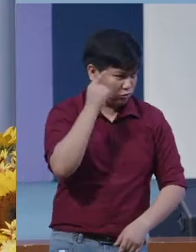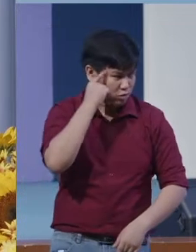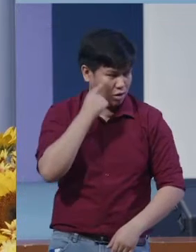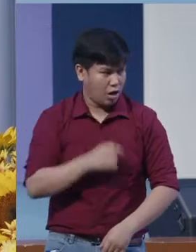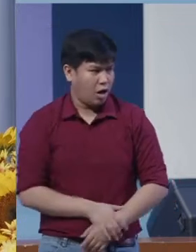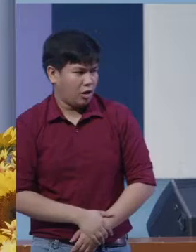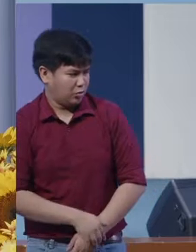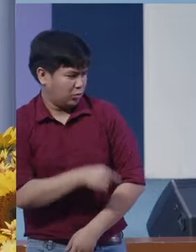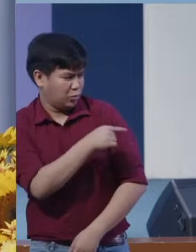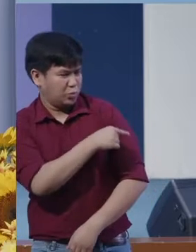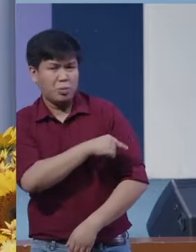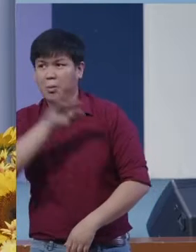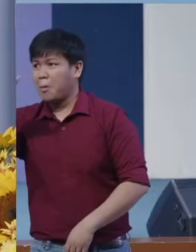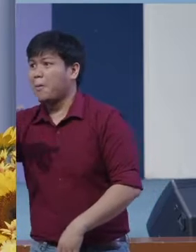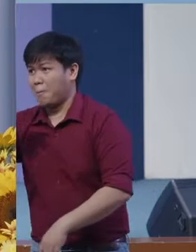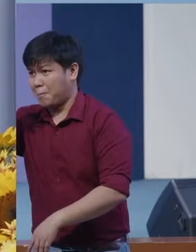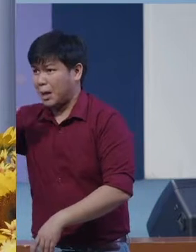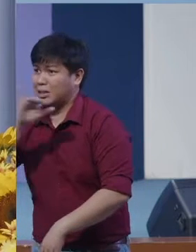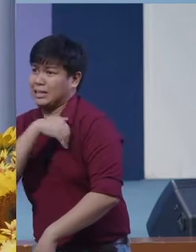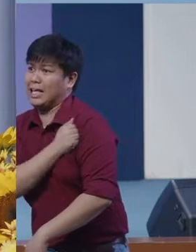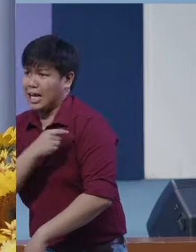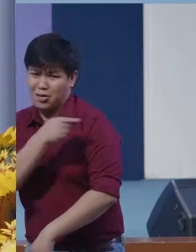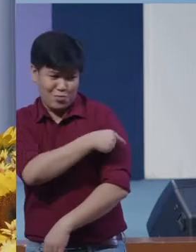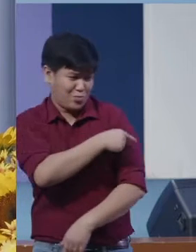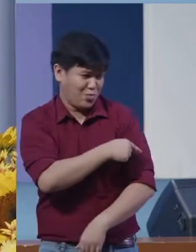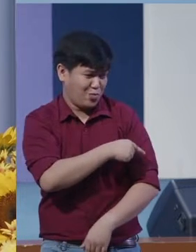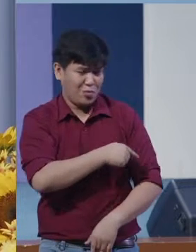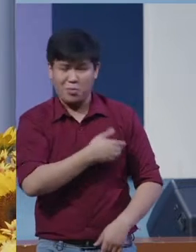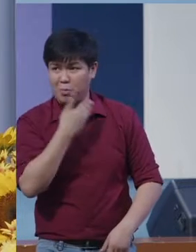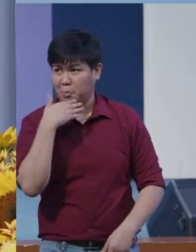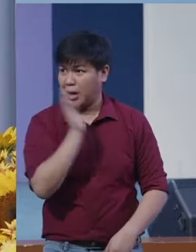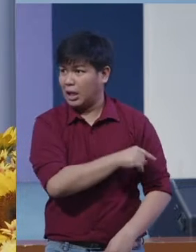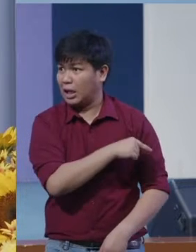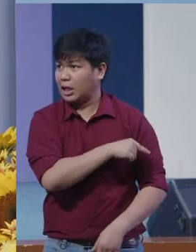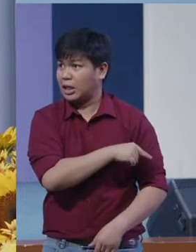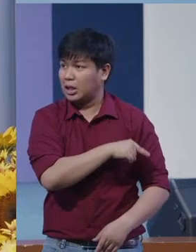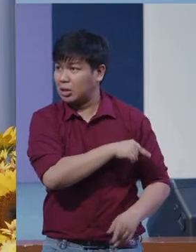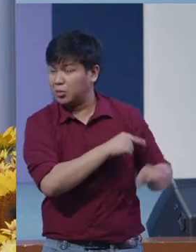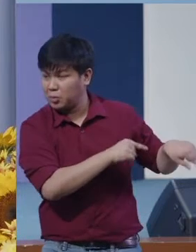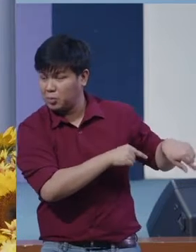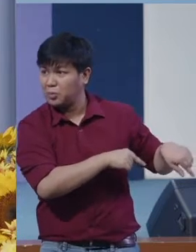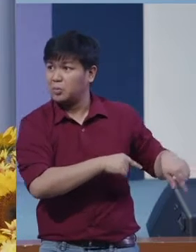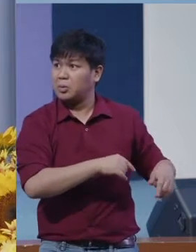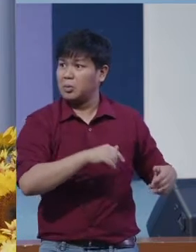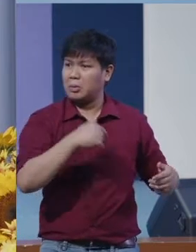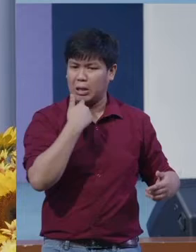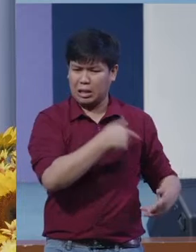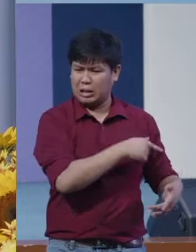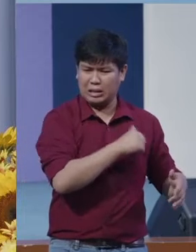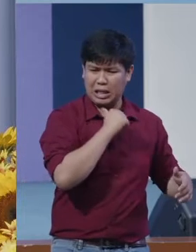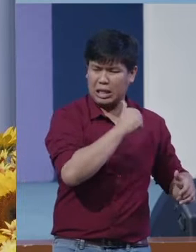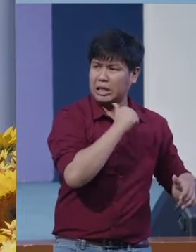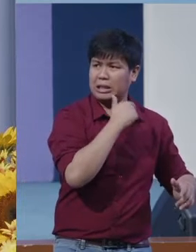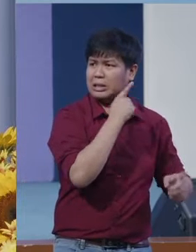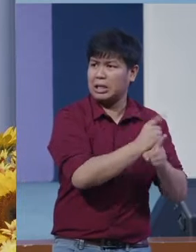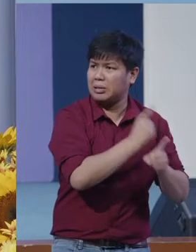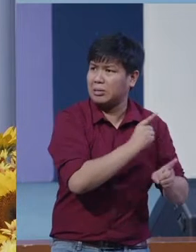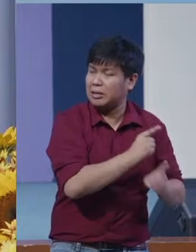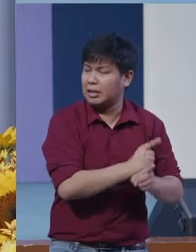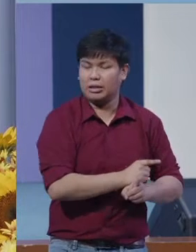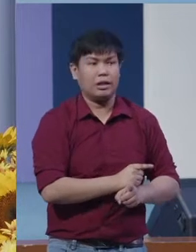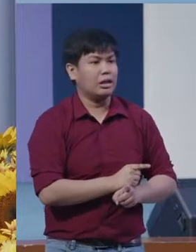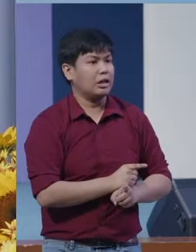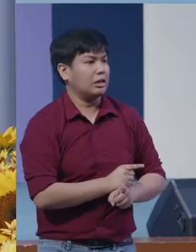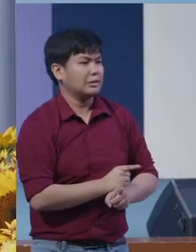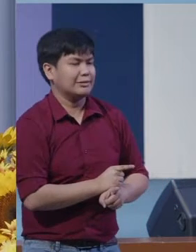No? Kasama po yon sa katalaleo. Alam nyo ba na ito ay mahigpit na ipinagbabawal sa